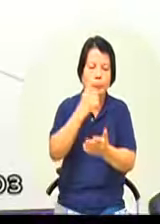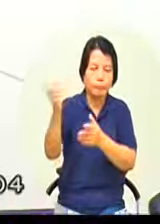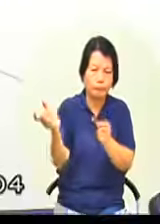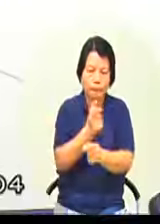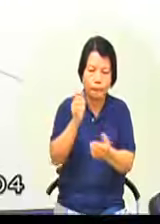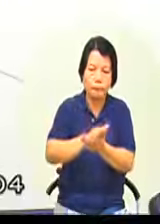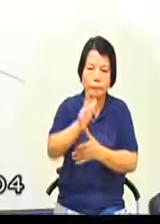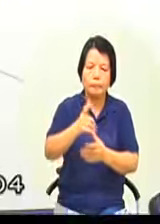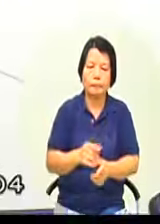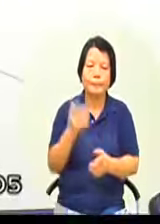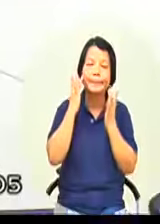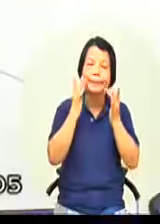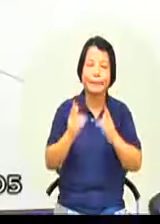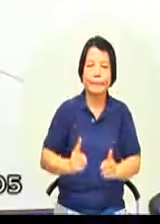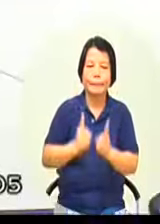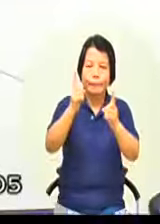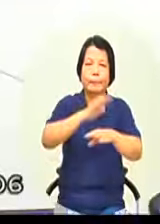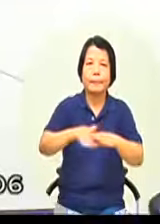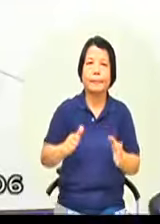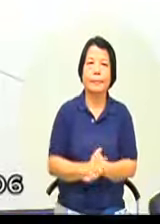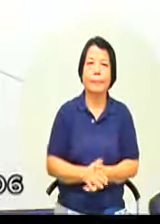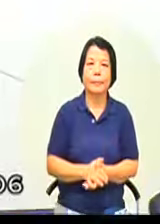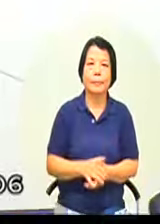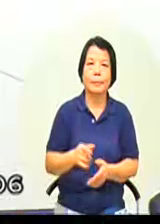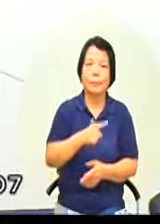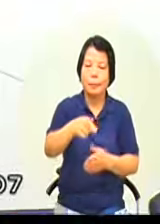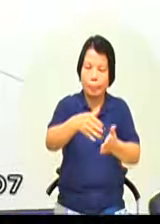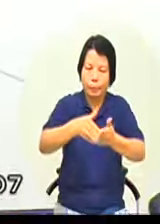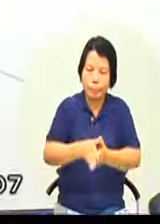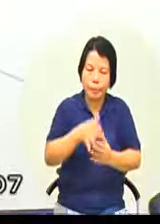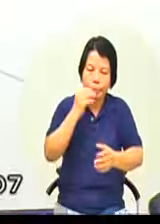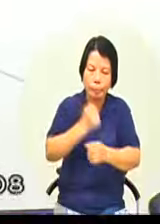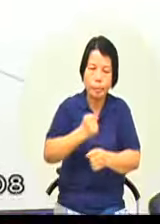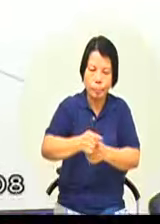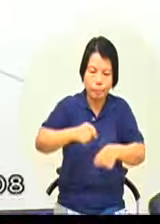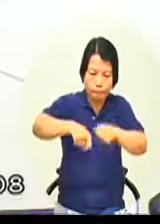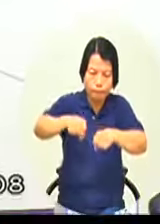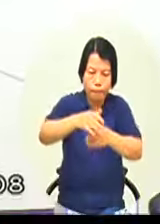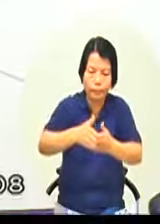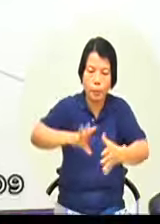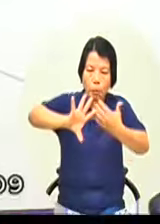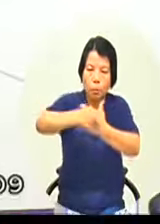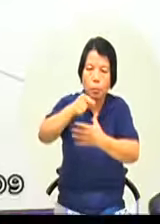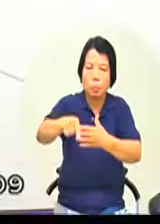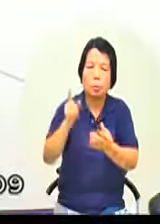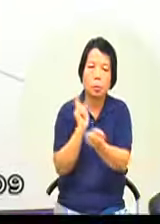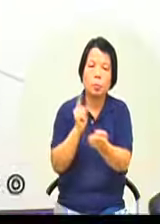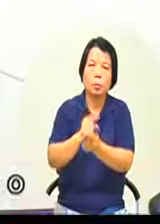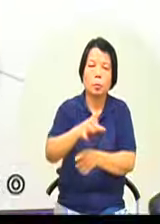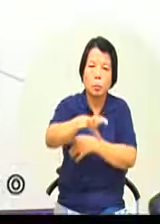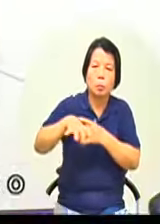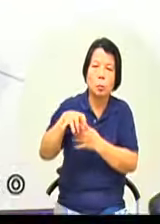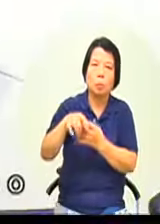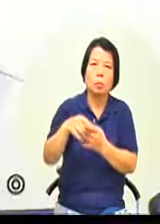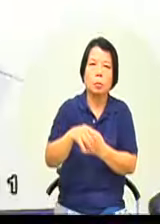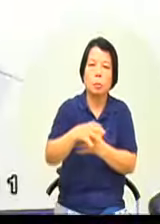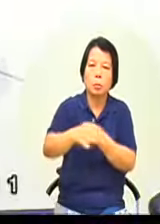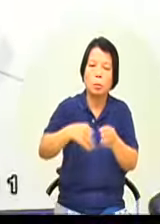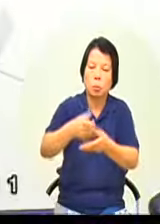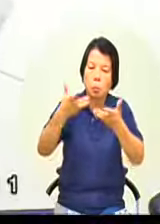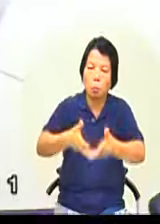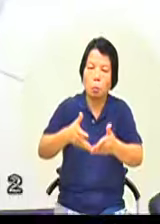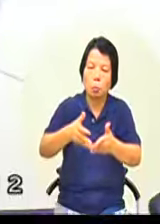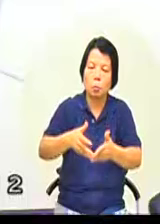那这样的话是不是应该要有所一样的一个作为？在国外他们是对于农金是第一重视